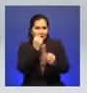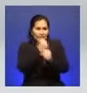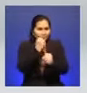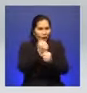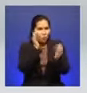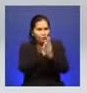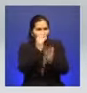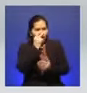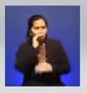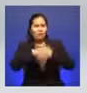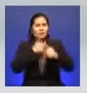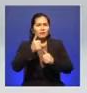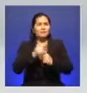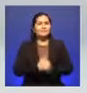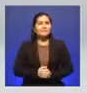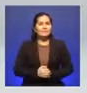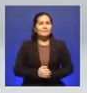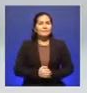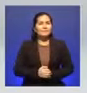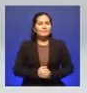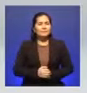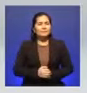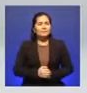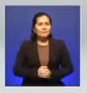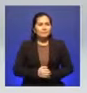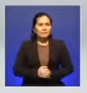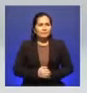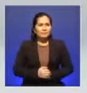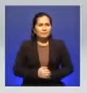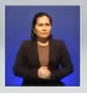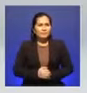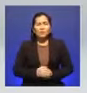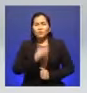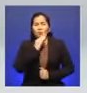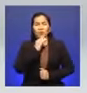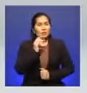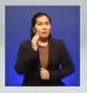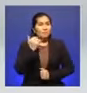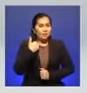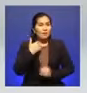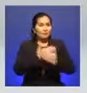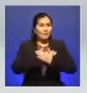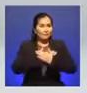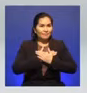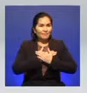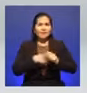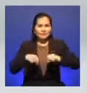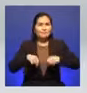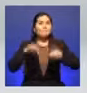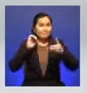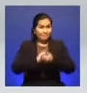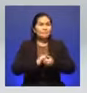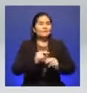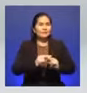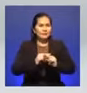คะถ้าเกิดมีคนรักกันพูดตรงๆนะคะกับผู้ชายเนี่ยเขาก็จะให้มาทำสัญญากันว่าโอเคก็จะรักกันแค่นี้นะ